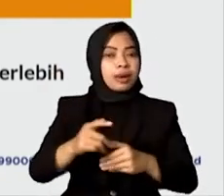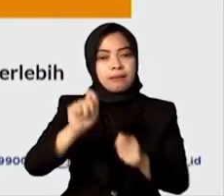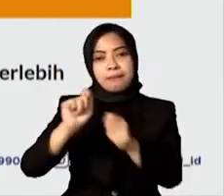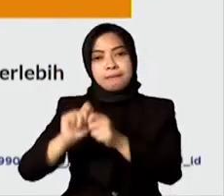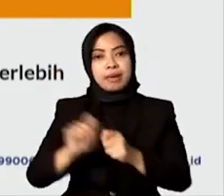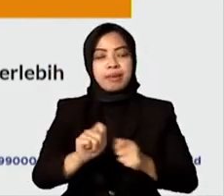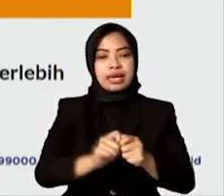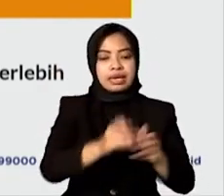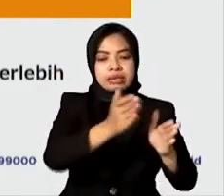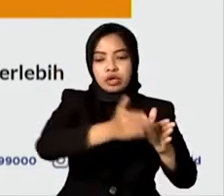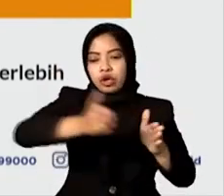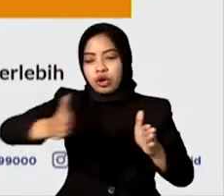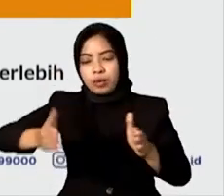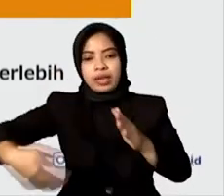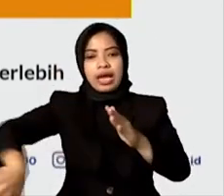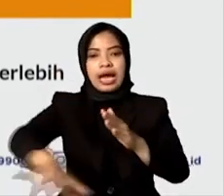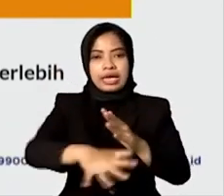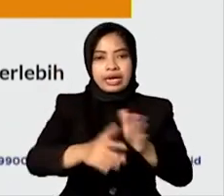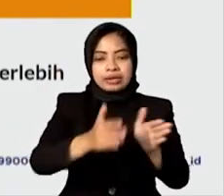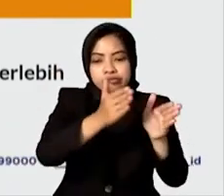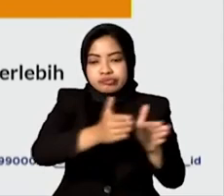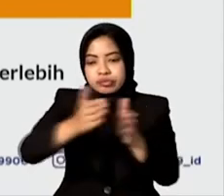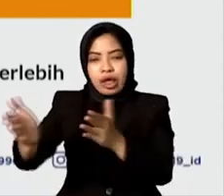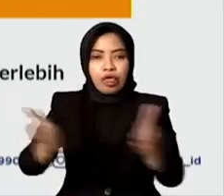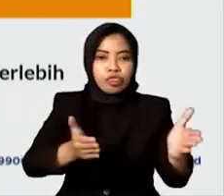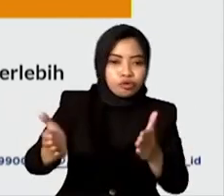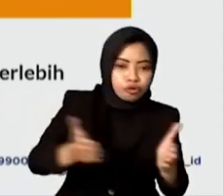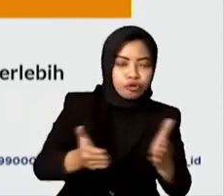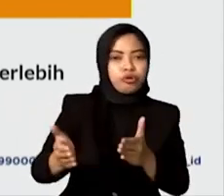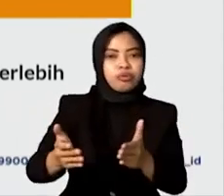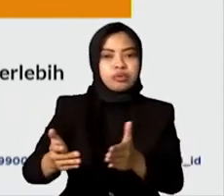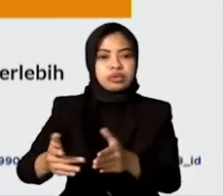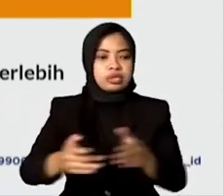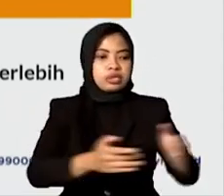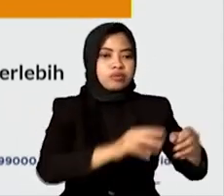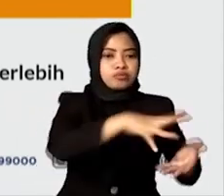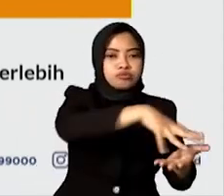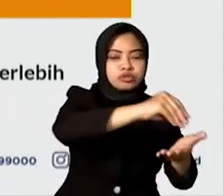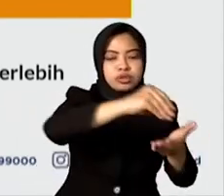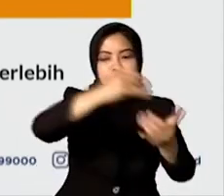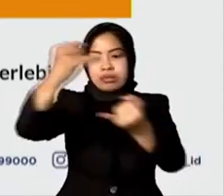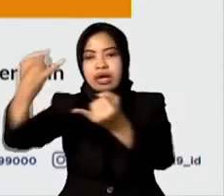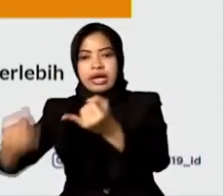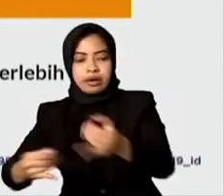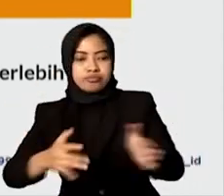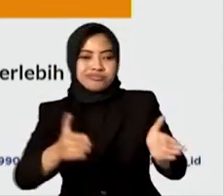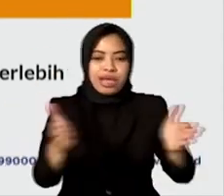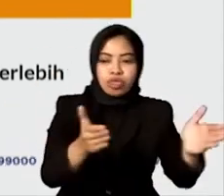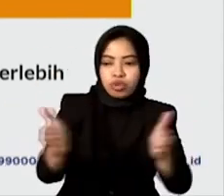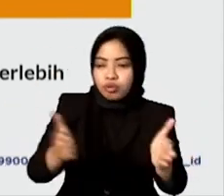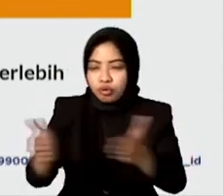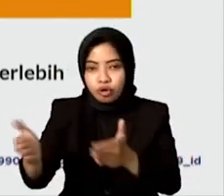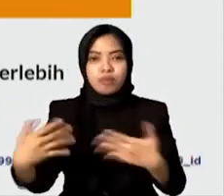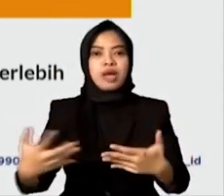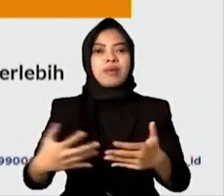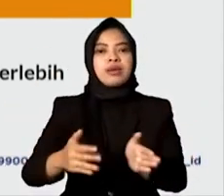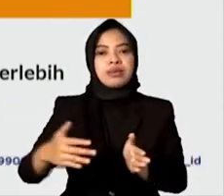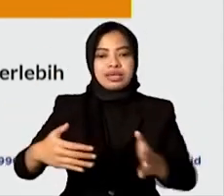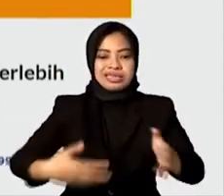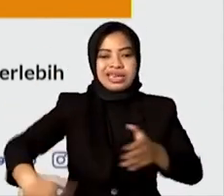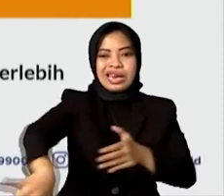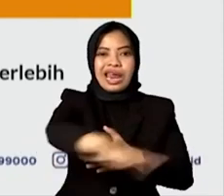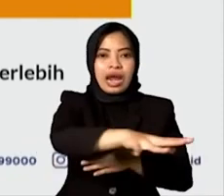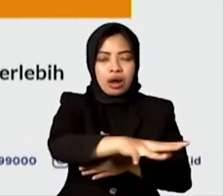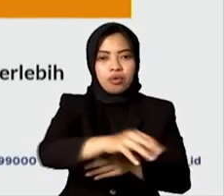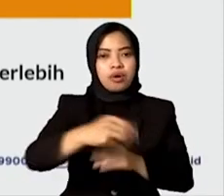perbaikan tata kelola air dari hulu ke hilir serta optimalisasi Danau